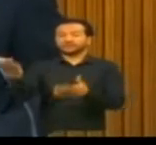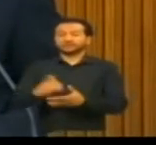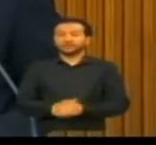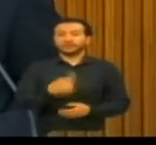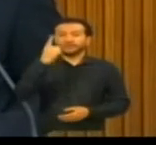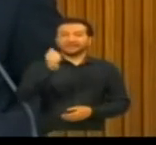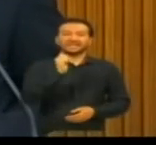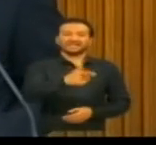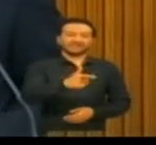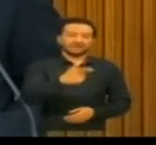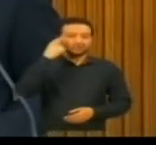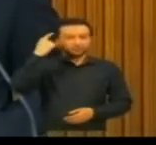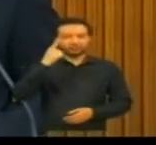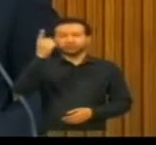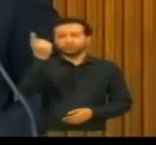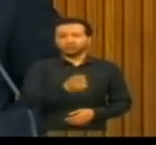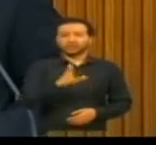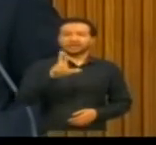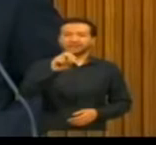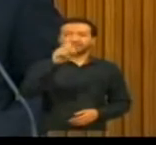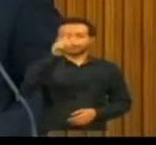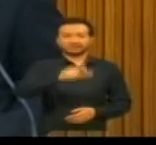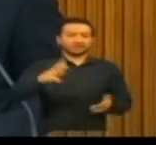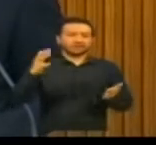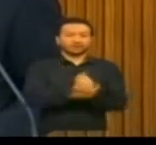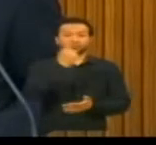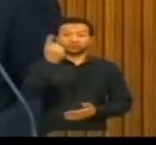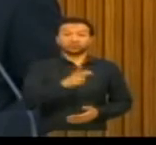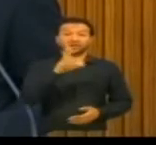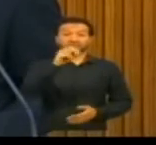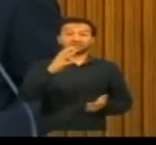ilçe düşünün. %70'le birisi kazanıyor. %70'le.